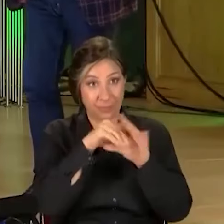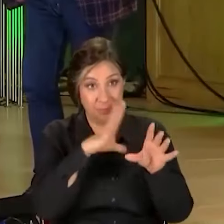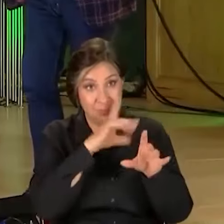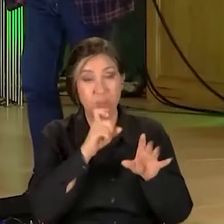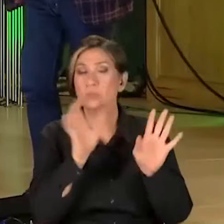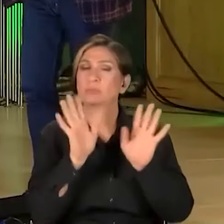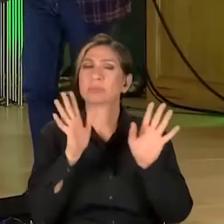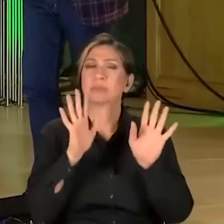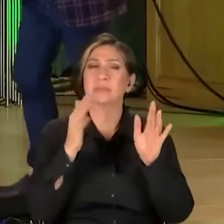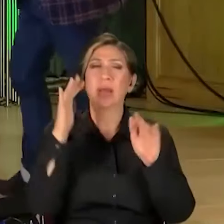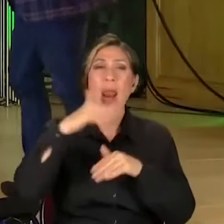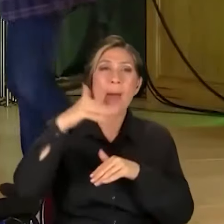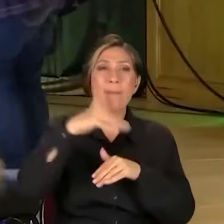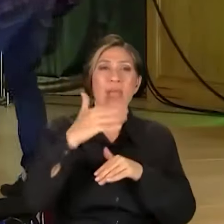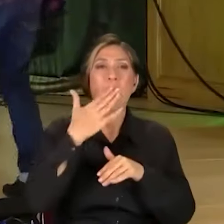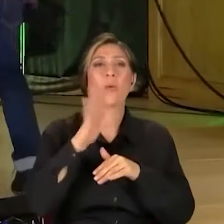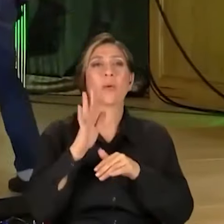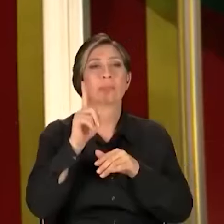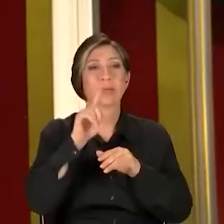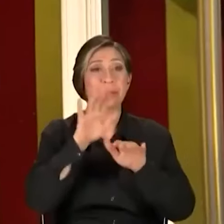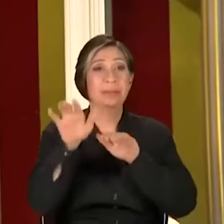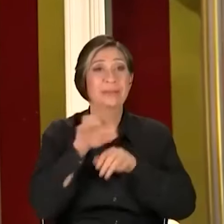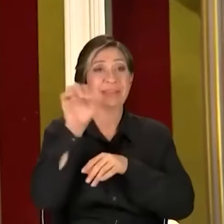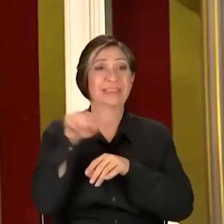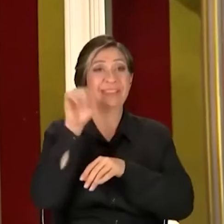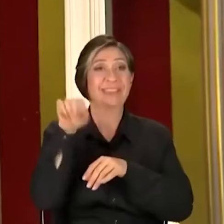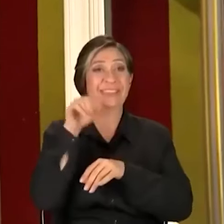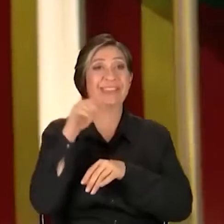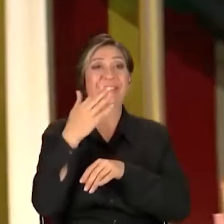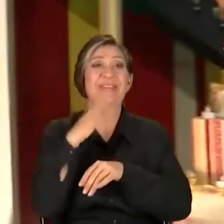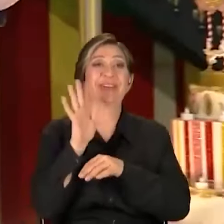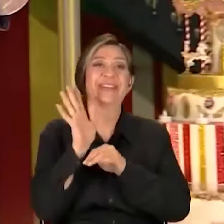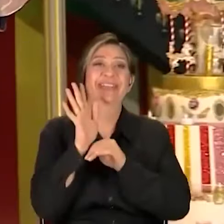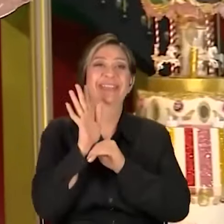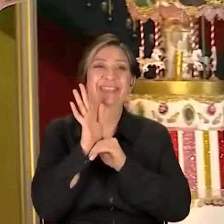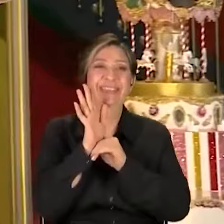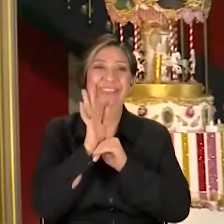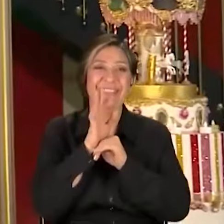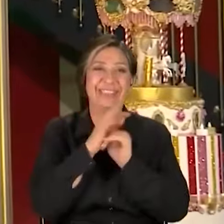Yok. Yok, biz kullanmıyoruz. Rap'te yok. Yani bir yere dayanıp...